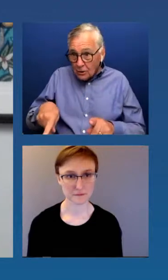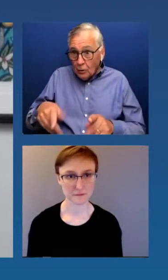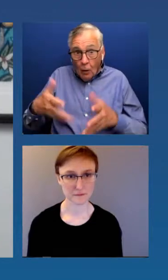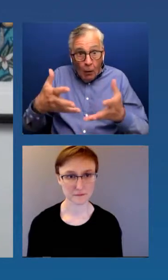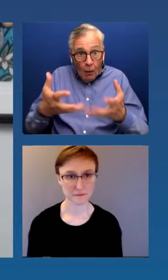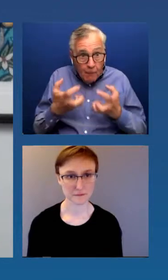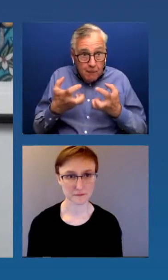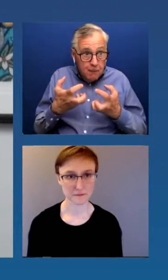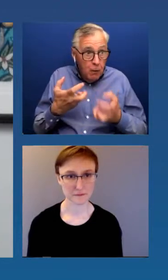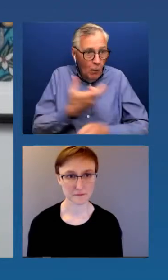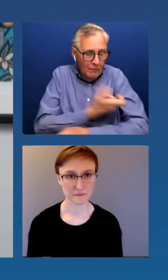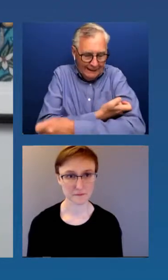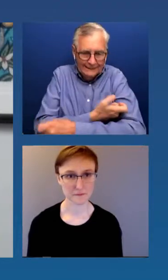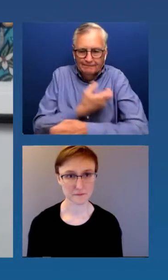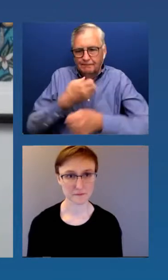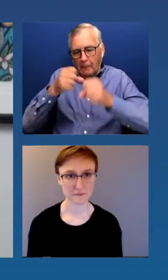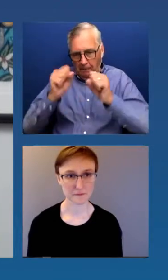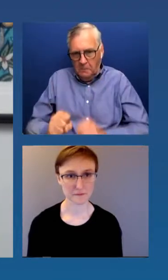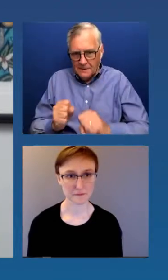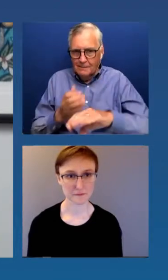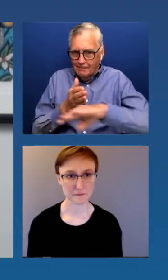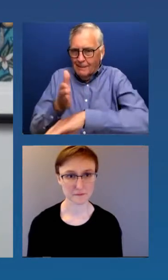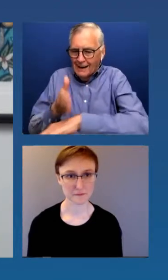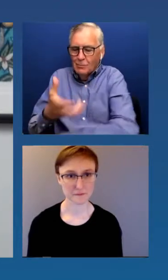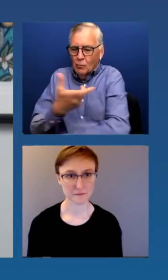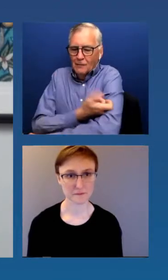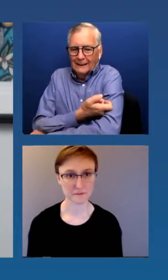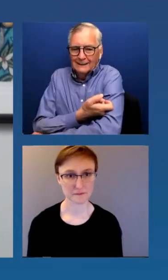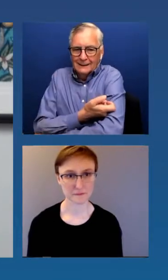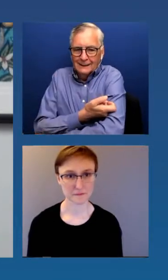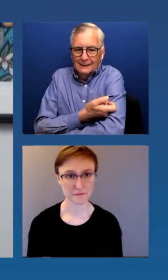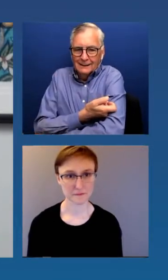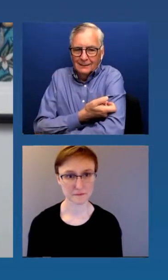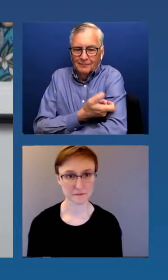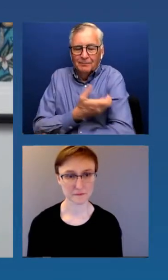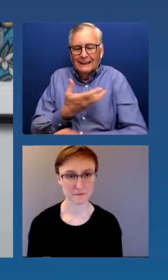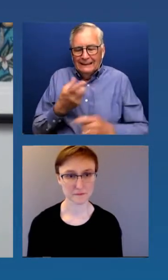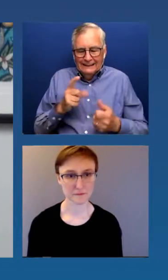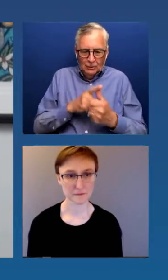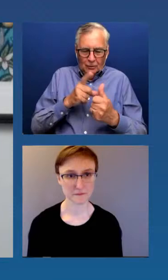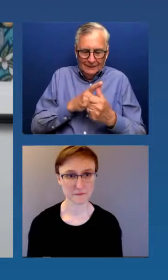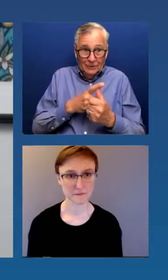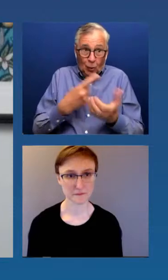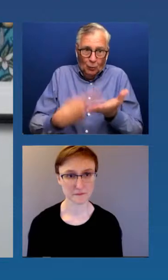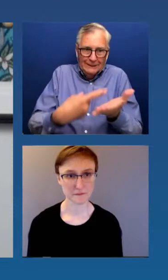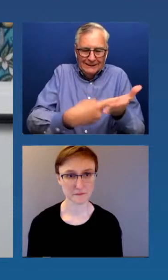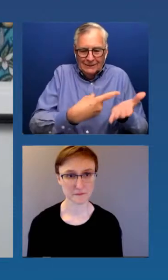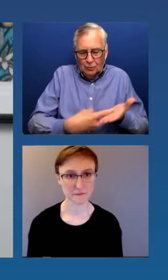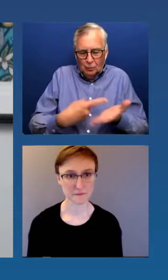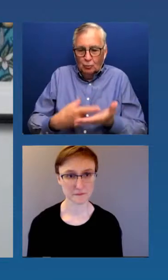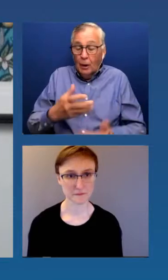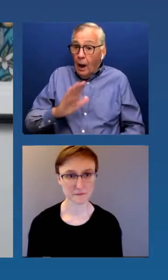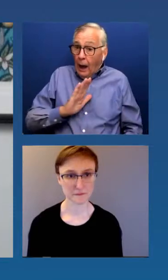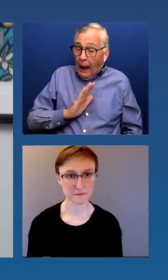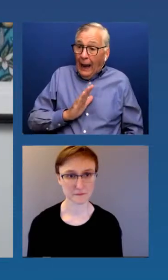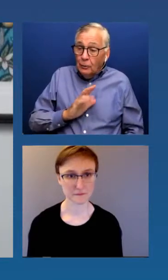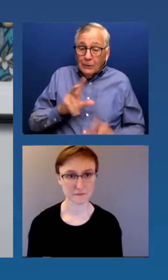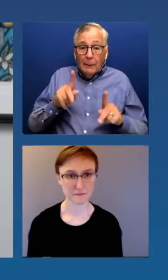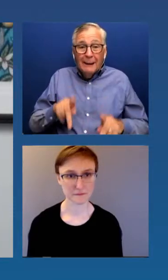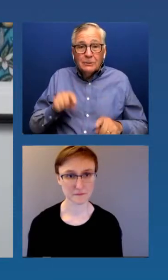vaccinées ont les opportunités. C'est les choses qu'on discute aujourd'hui. Il y a des gens qui